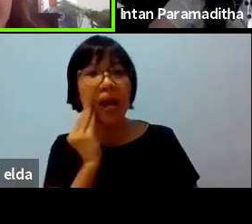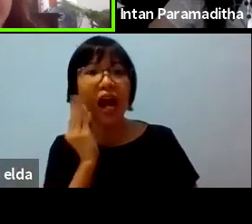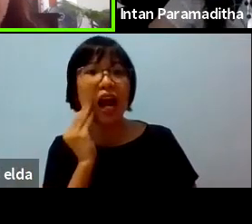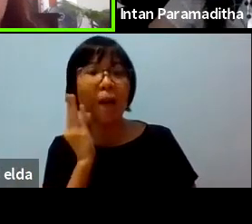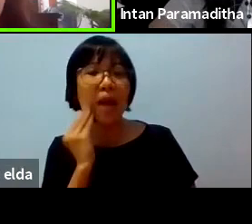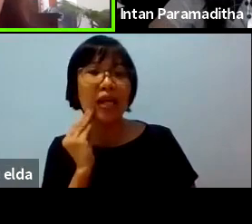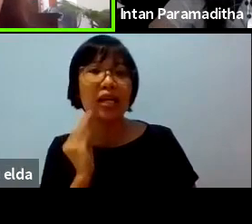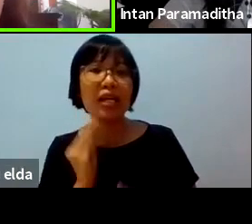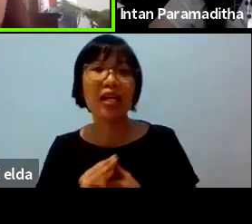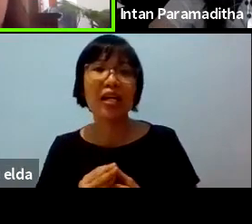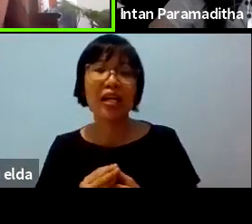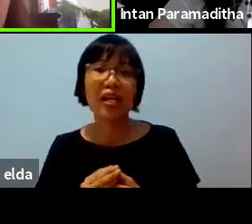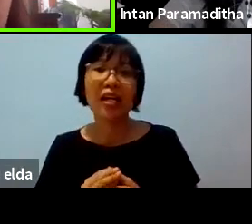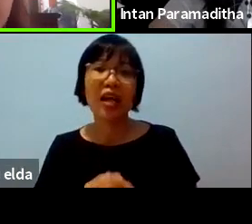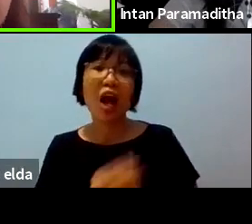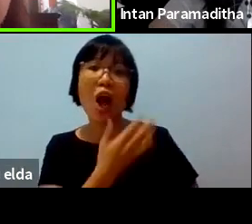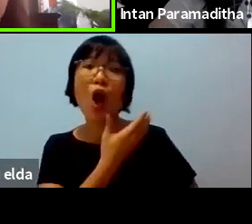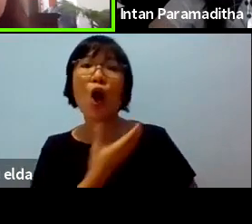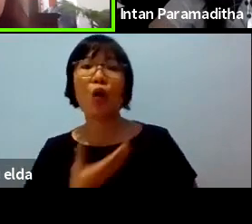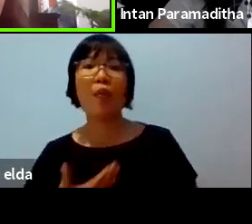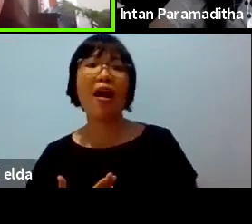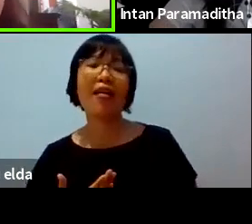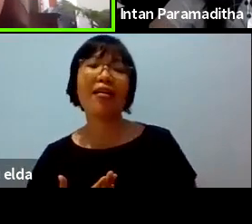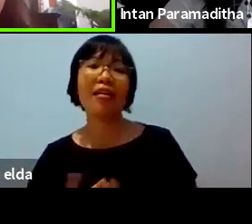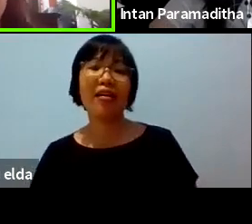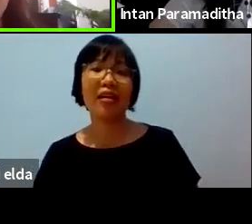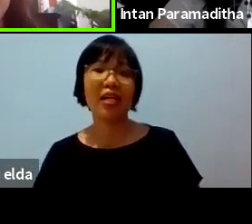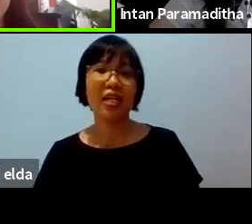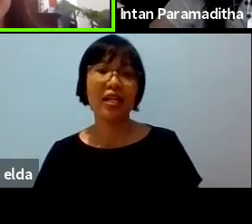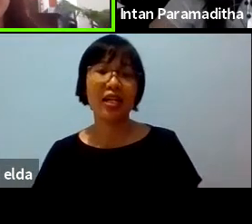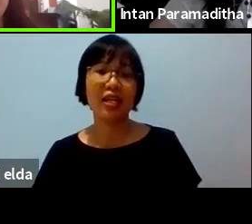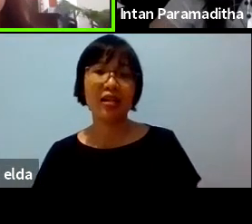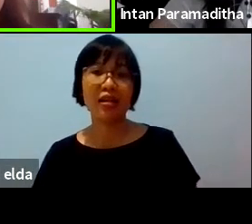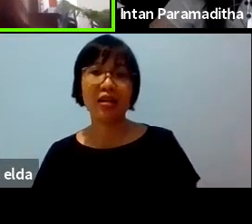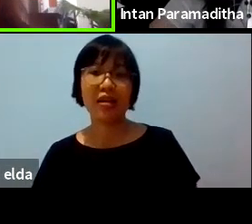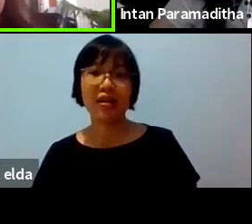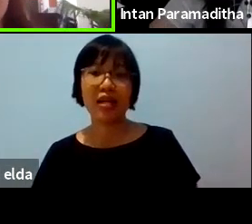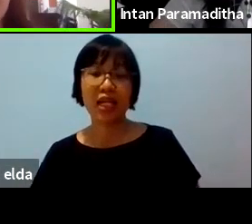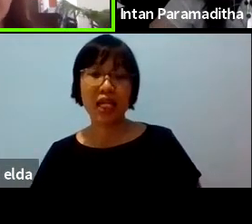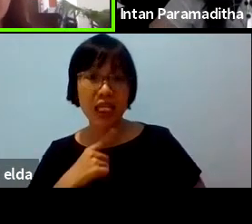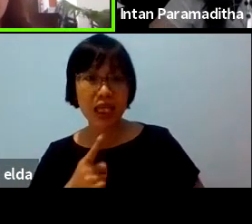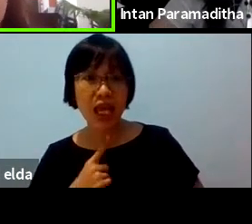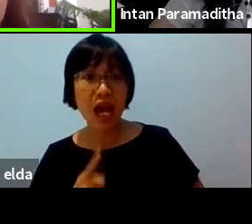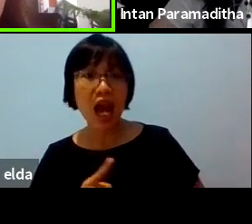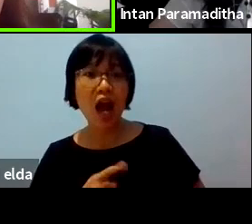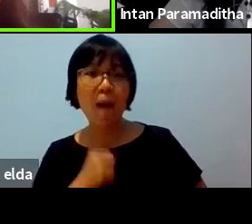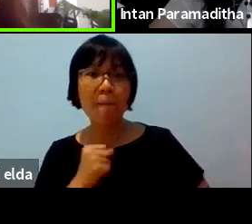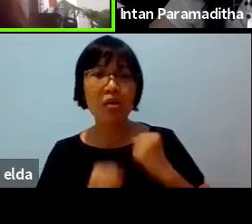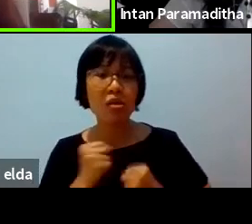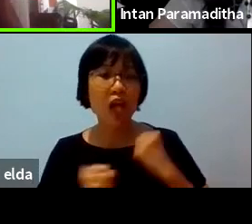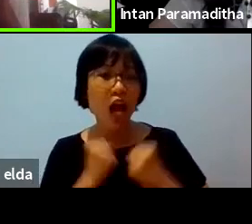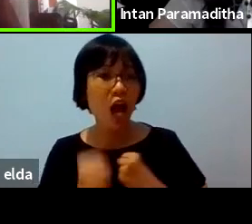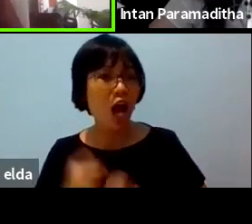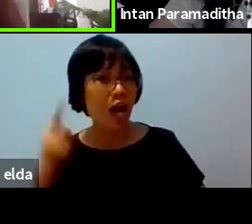gitu, kebutuhannya seperti apa gitu, dan kemudian bagaimana kemudian kita bisa menyiapkan gitu ya